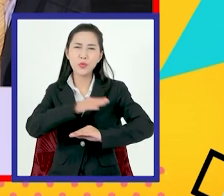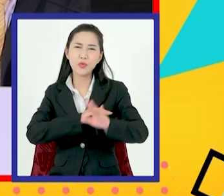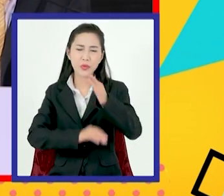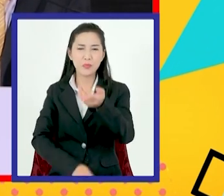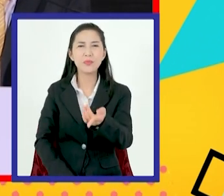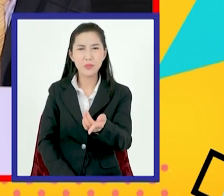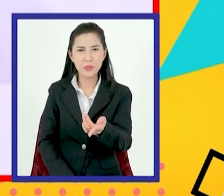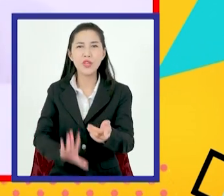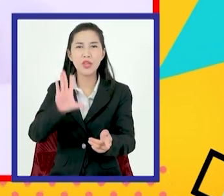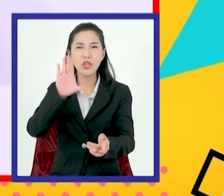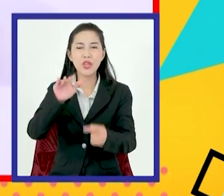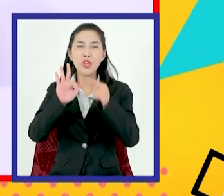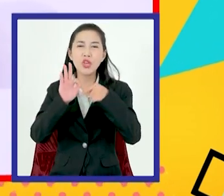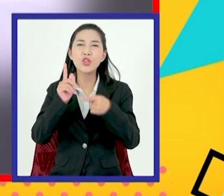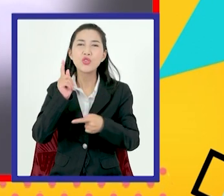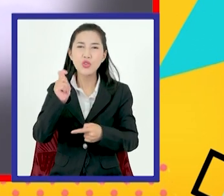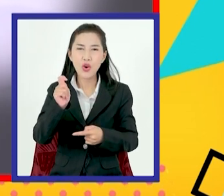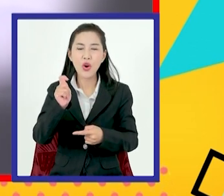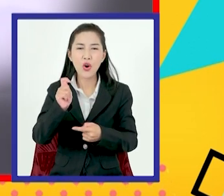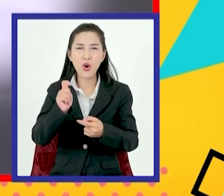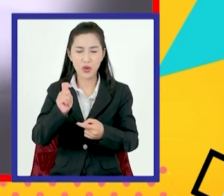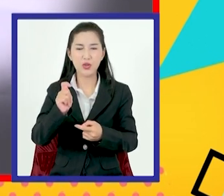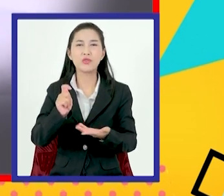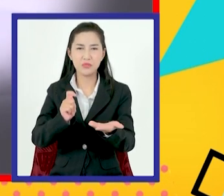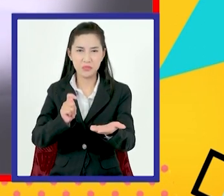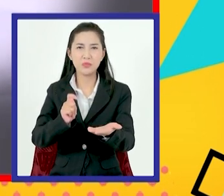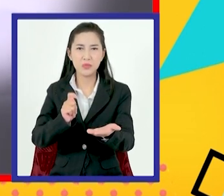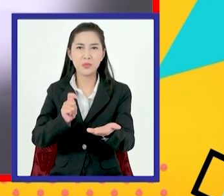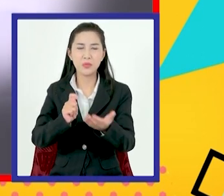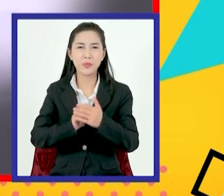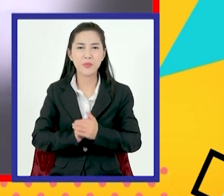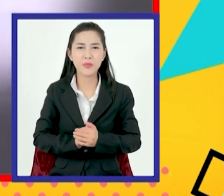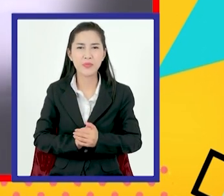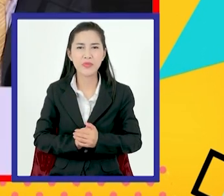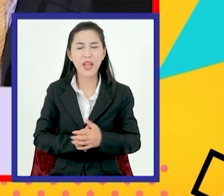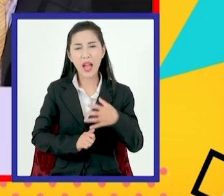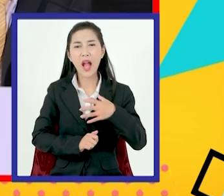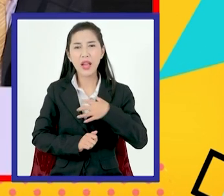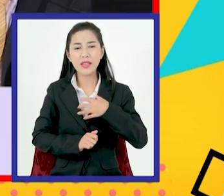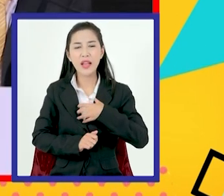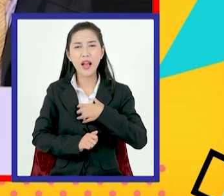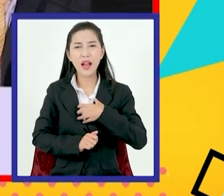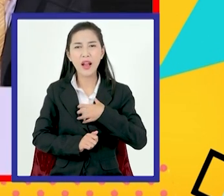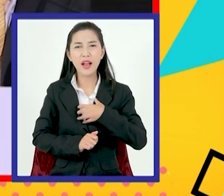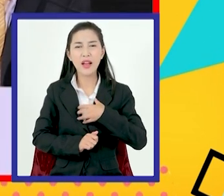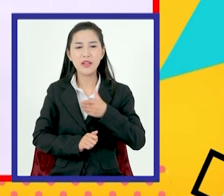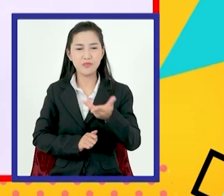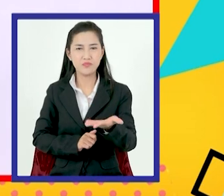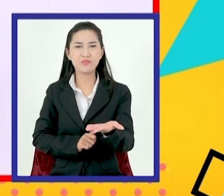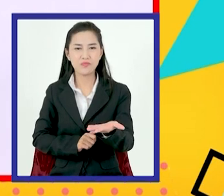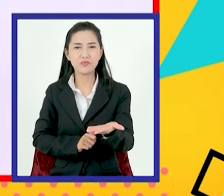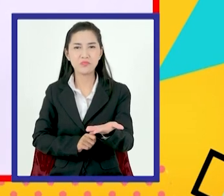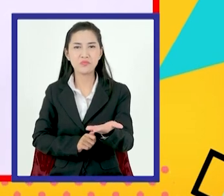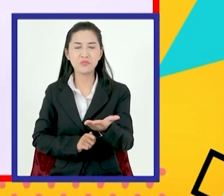เราก็มีช่อใช่ไหมแสดงออกใช่ไหมอันนี้ก็ดีถูกไหมแล้วเราอยากจะได้ ระดับเนี่ยนะธนาเทียมเนี่ยใช่ไ